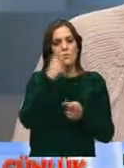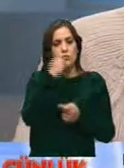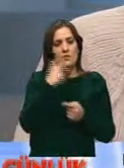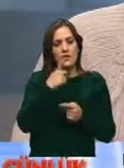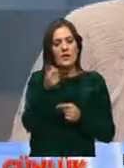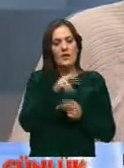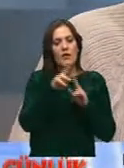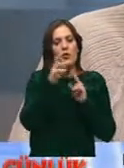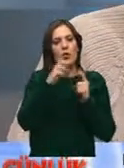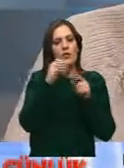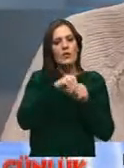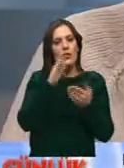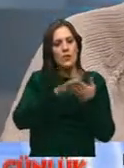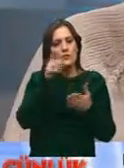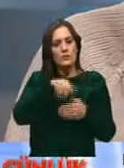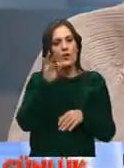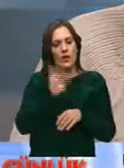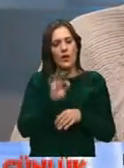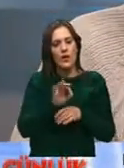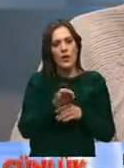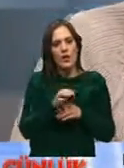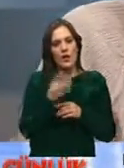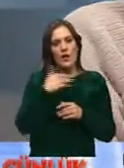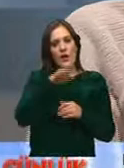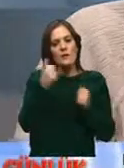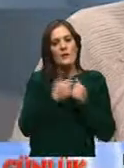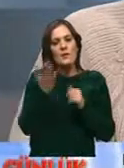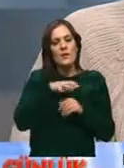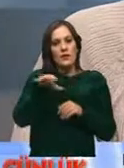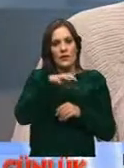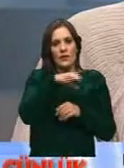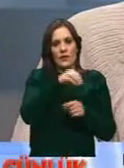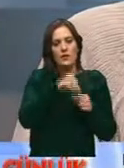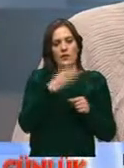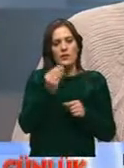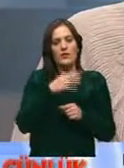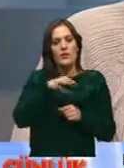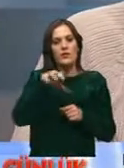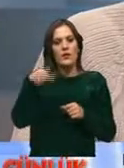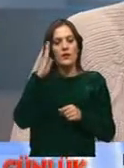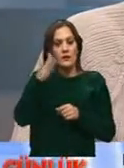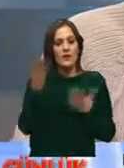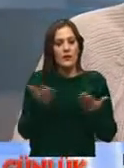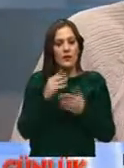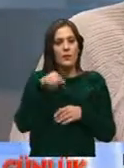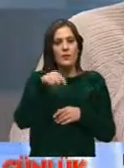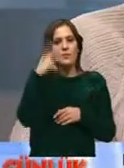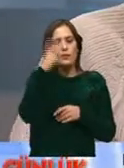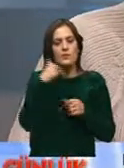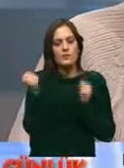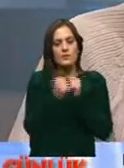doğrusu yani diğer korolardaki arkadaşlarımız da öyleydi. Hepimiz başka alanlara, birçoğumuz başka alanlara gitti ama o